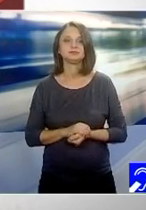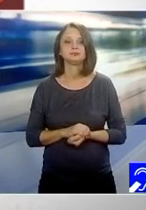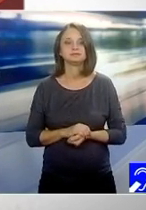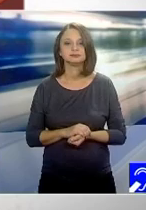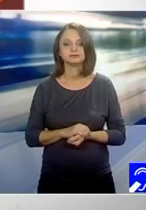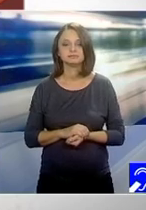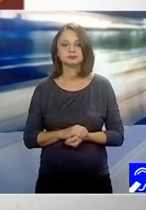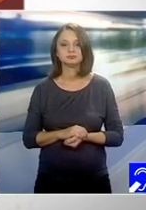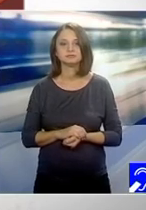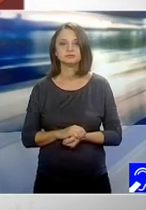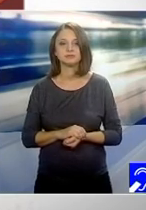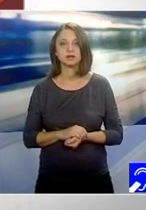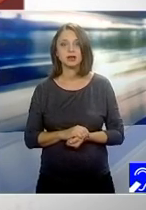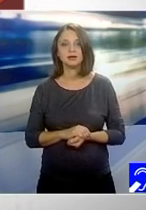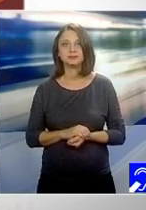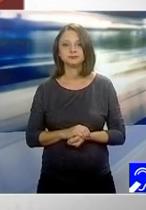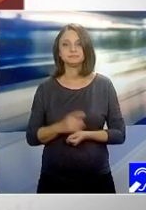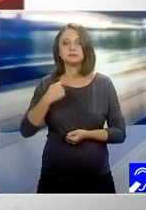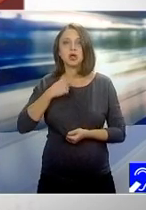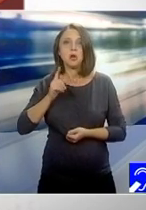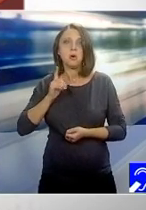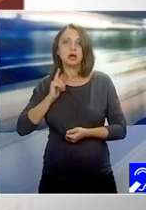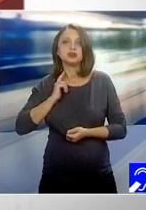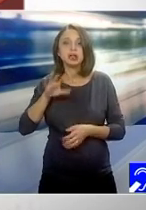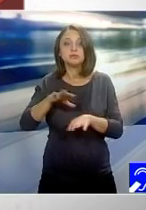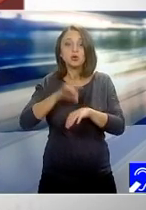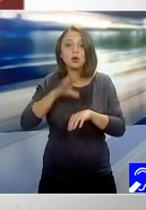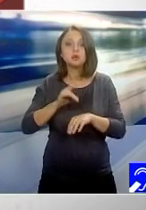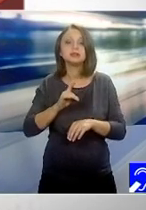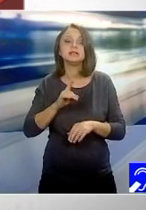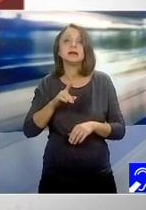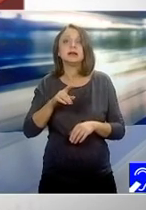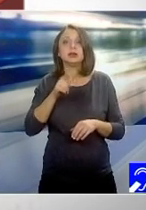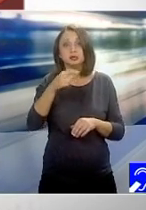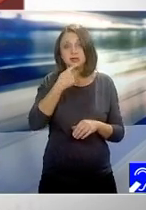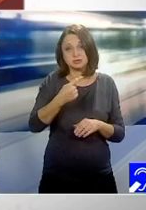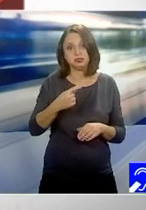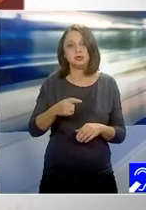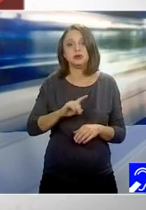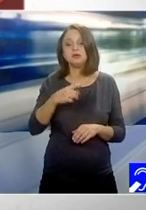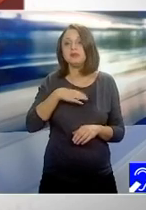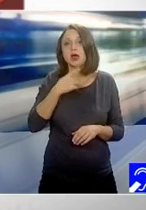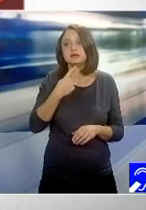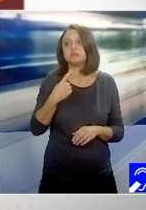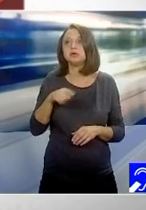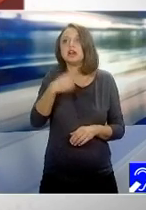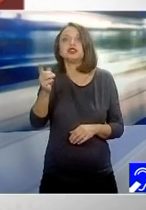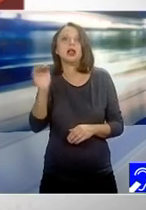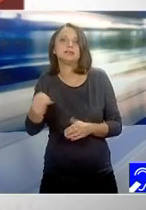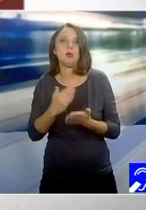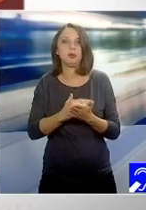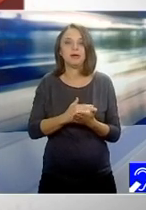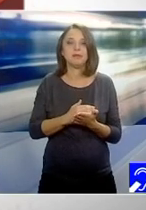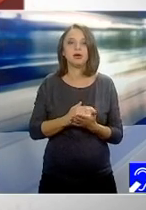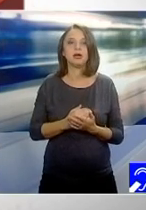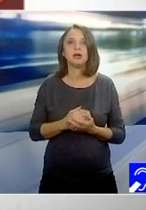fi așteptat din partea dumneavoastră și niște soluții. Nu să veniți că, de fapt, problema e și la alții. Nu. Soluții avem, vă spun. Dacă noi